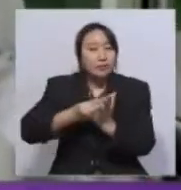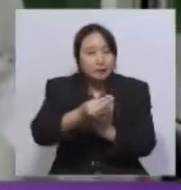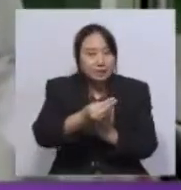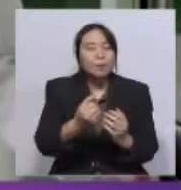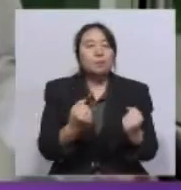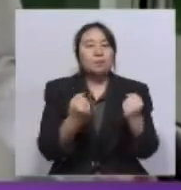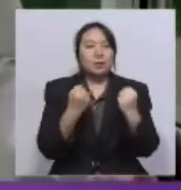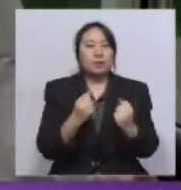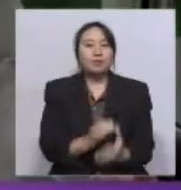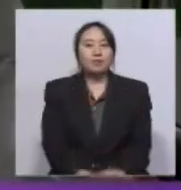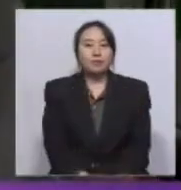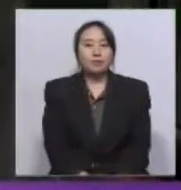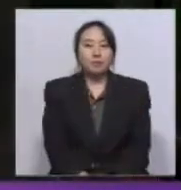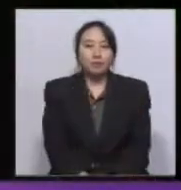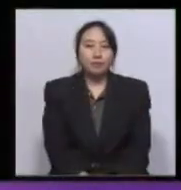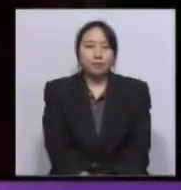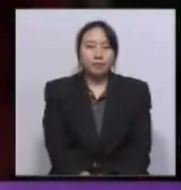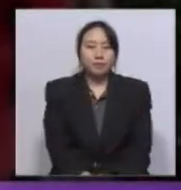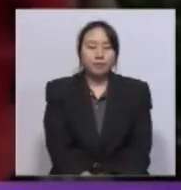โภค